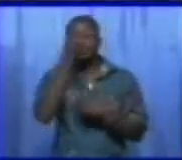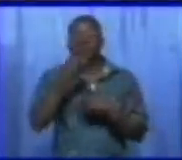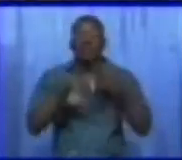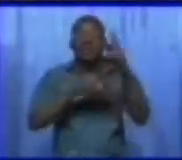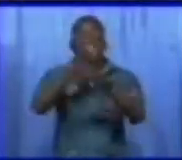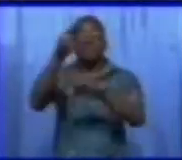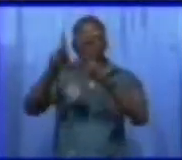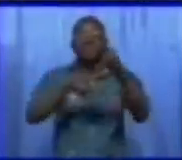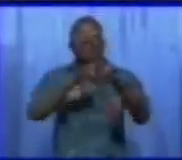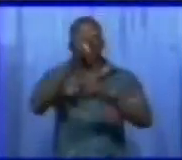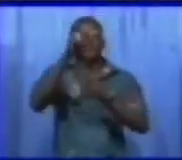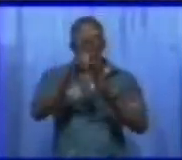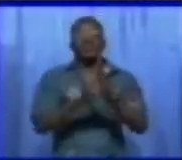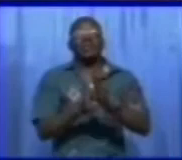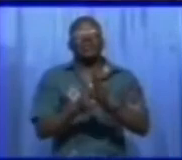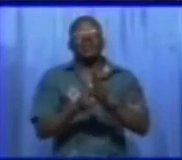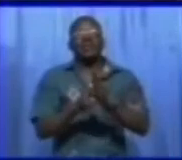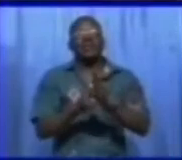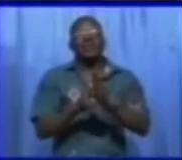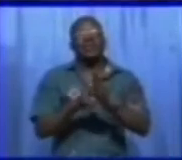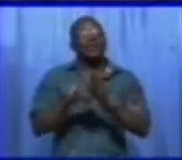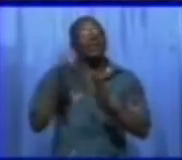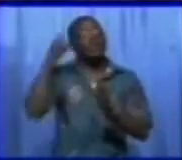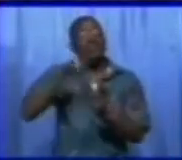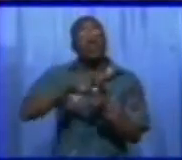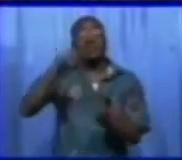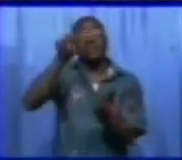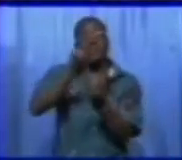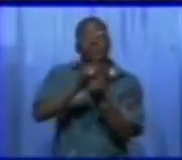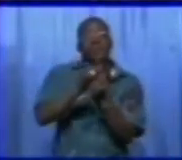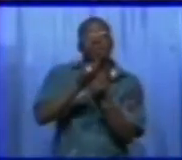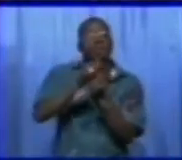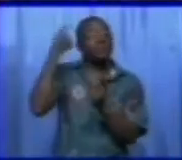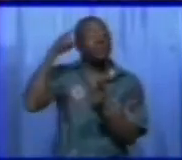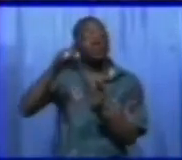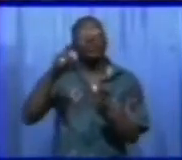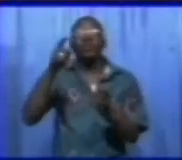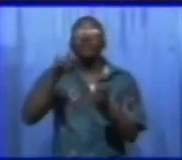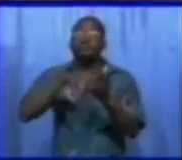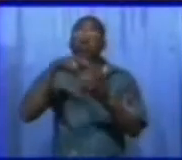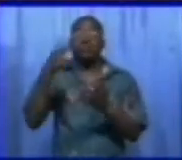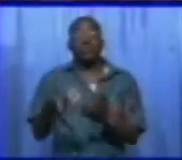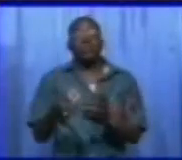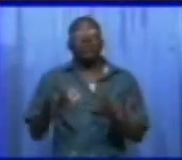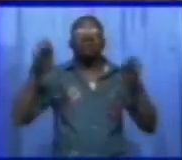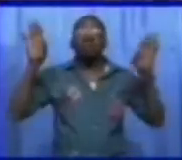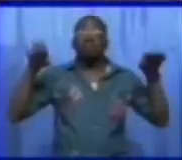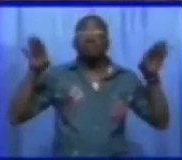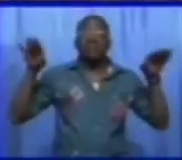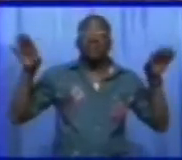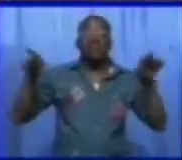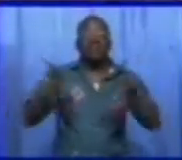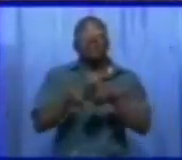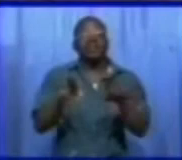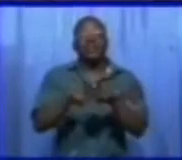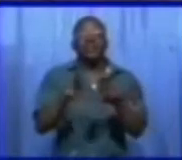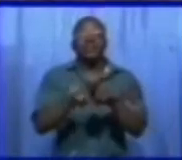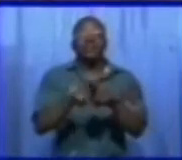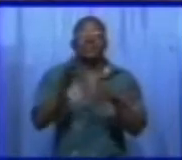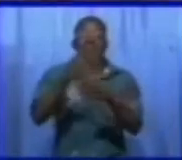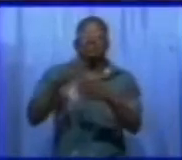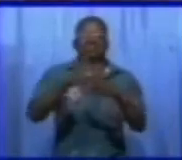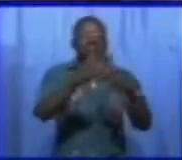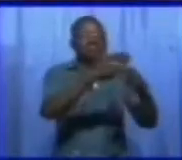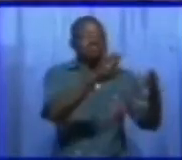population est d'une taille réduite et menacée d'extinction. Au niveau des oiseaux, c'est la même répartition